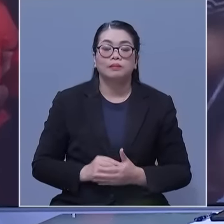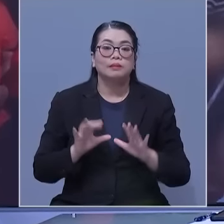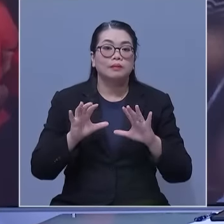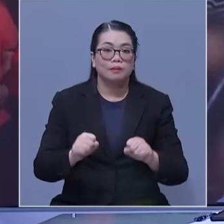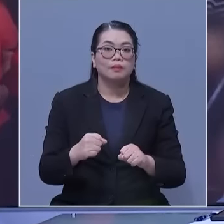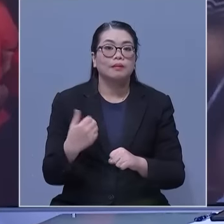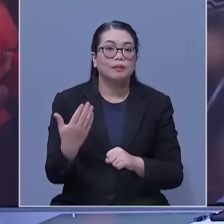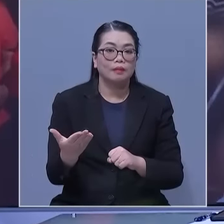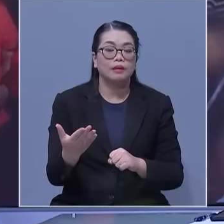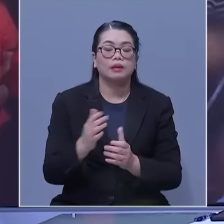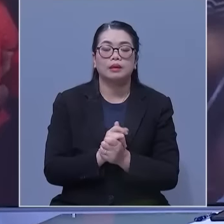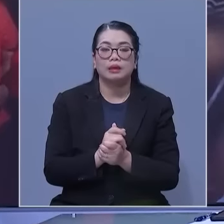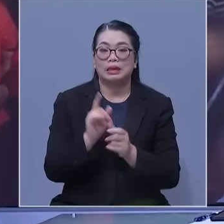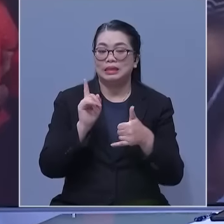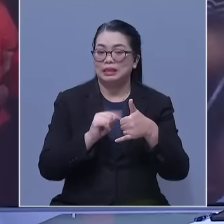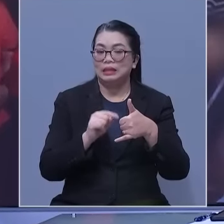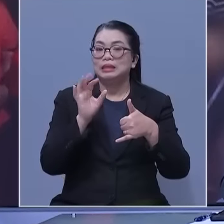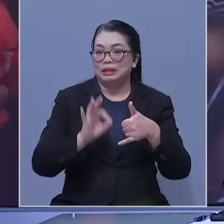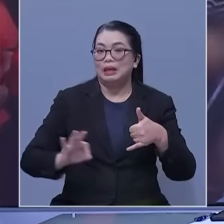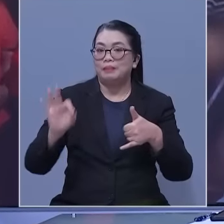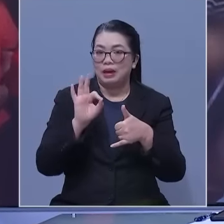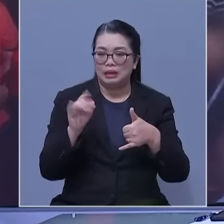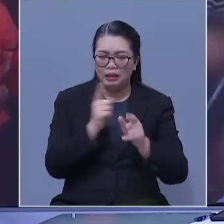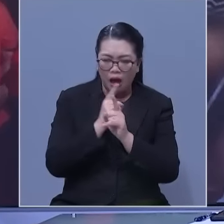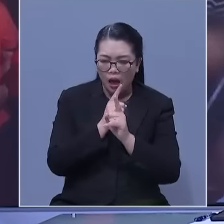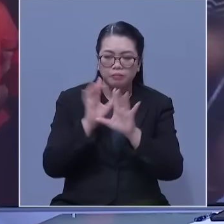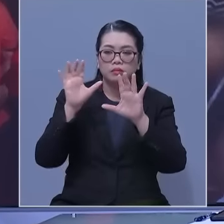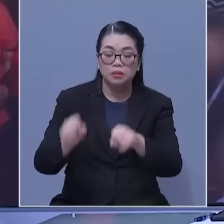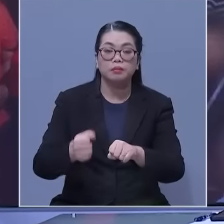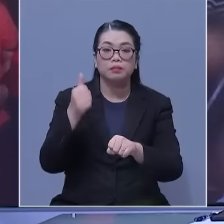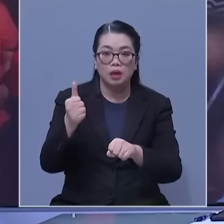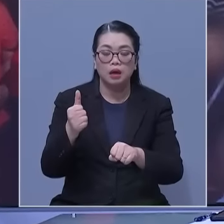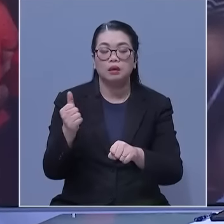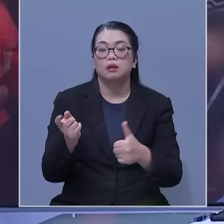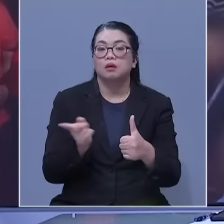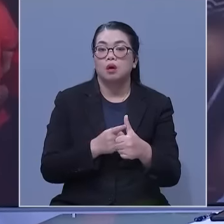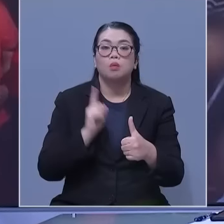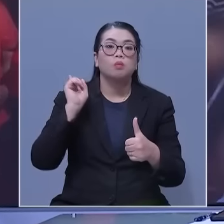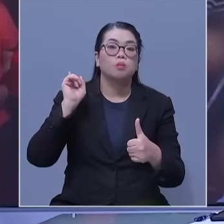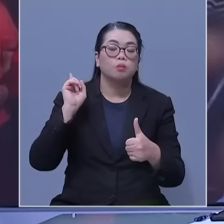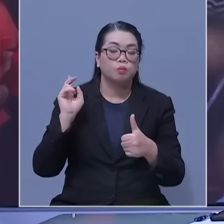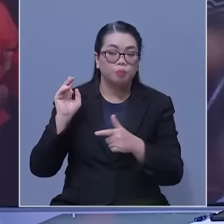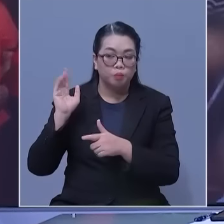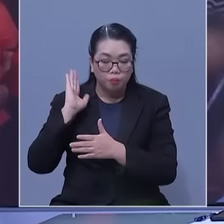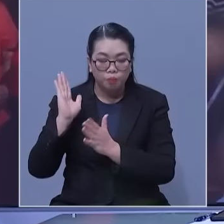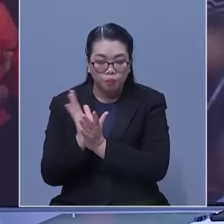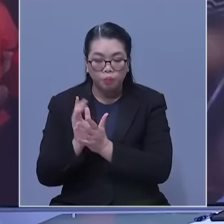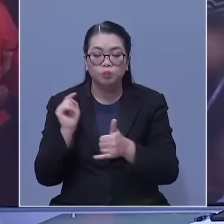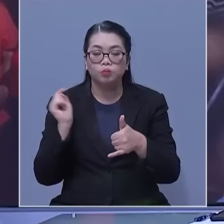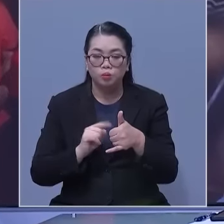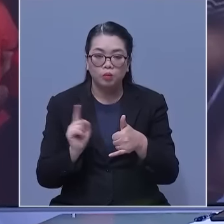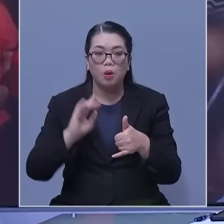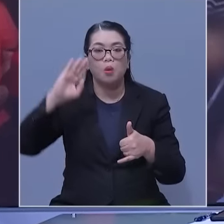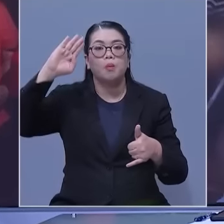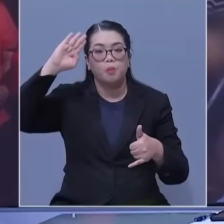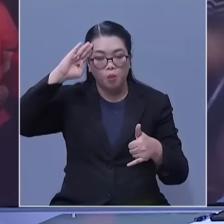กุมเสียแป้งครั้งนี้นะคะหนึ่งในบุคคลที่มีส่วนสำคัญในการจับกุมเสียแป้งนอกเหนือจากคุณทวีสอดส่องแล้วยังรวมถึง